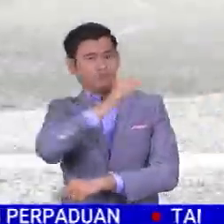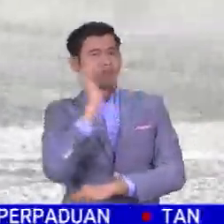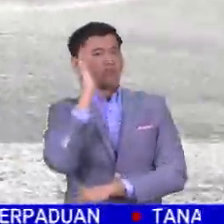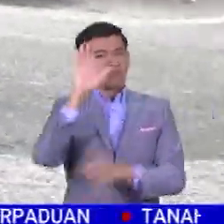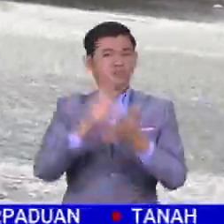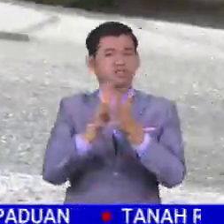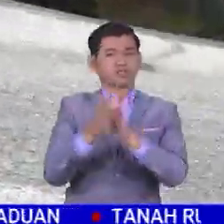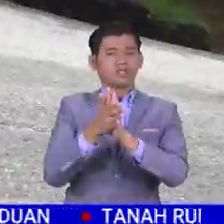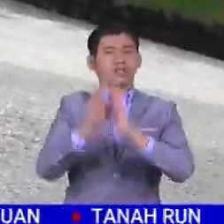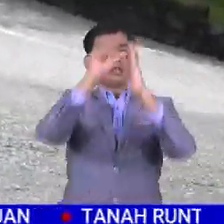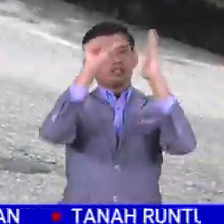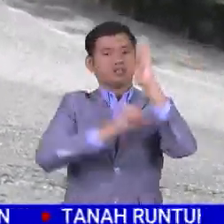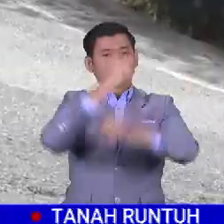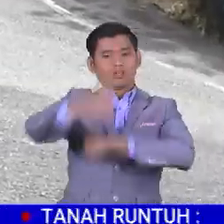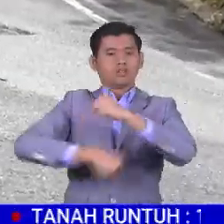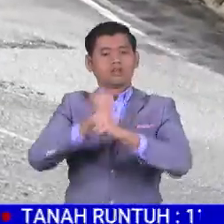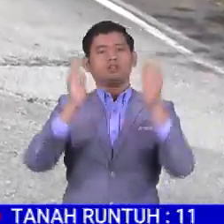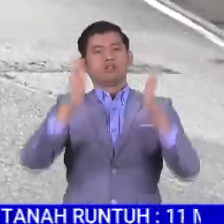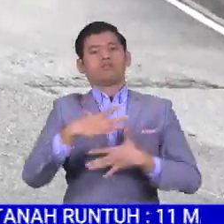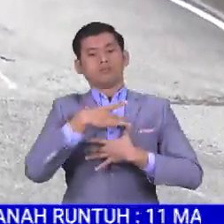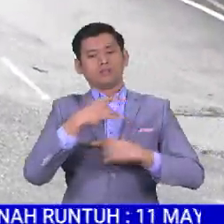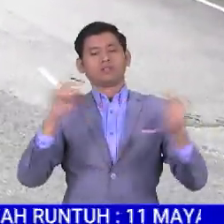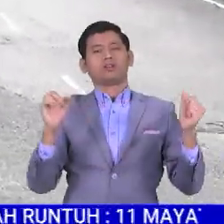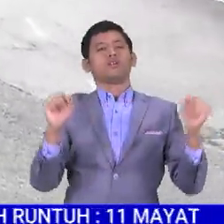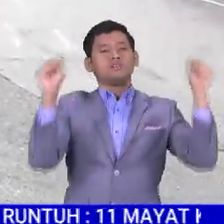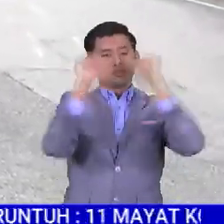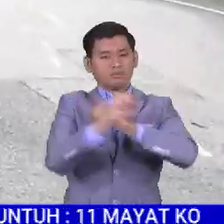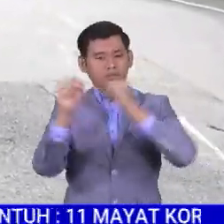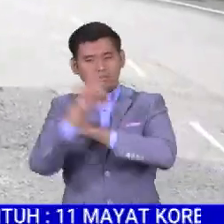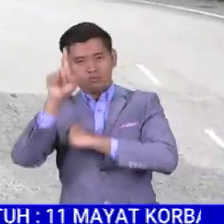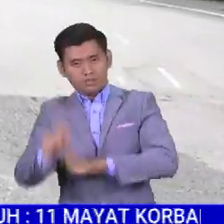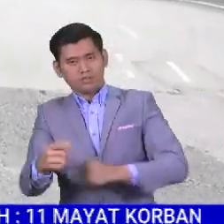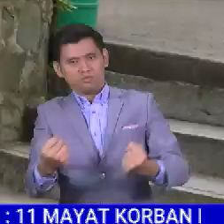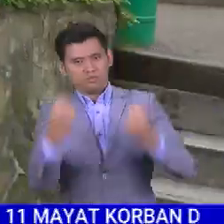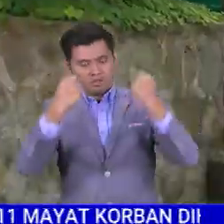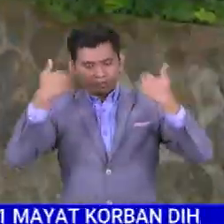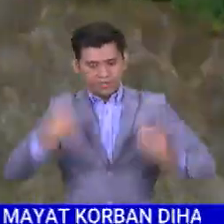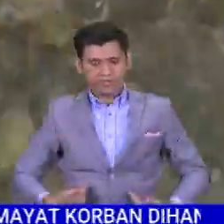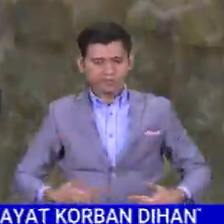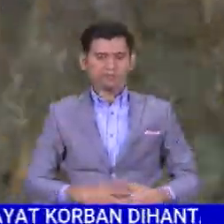bakal menjadi acara tahunan bagi pelumba yang berminat dengan cabaran lasak serta ketahanan fizikal.